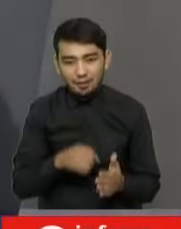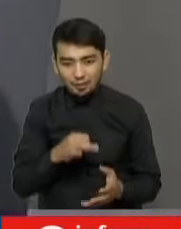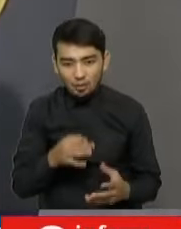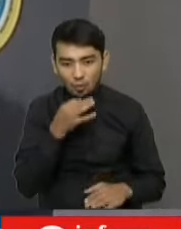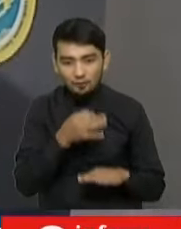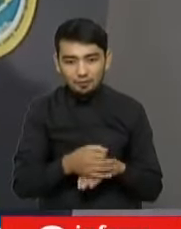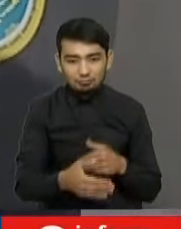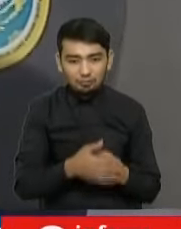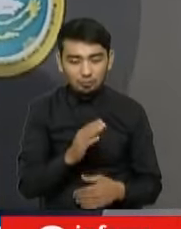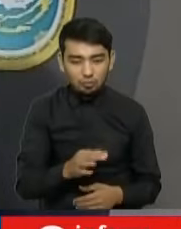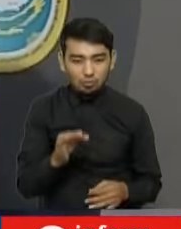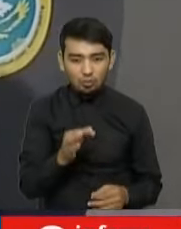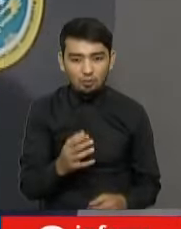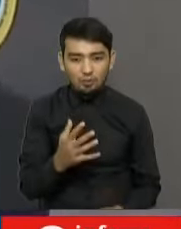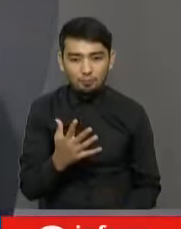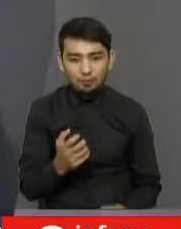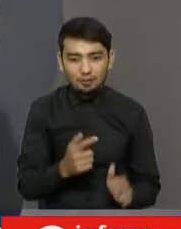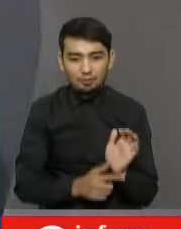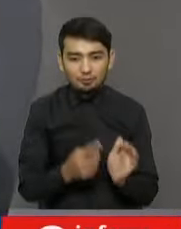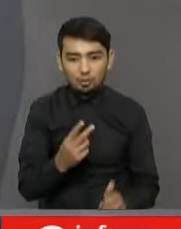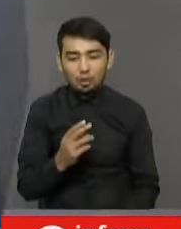ответственности согласно 572 статьи